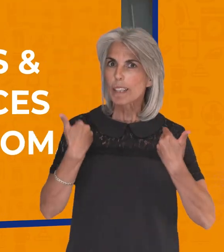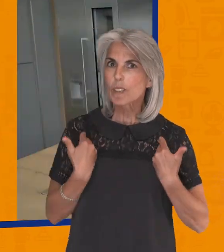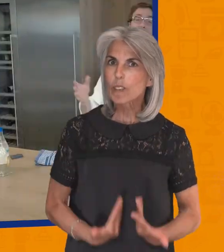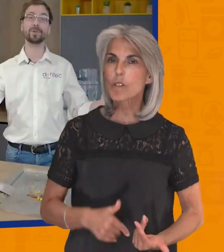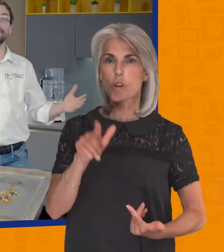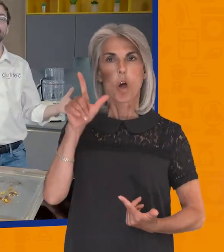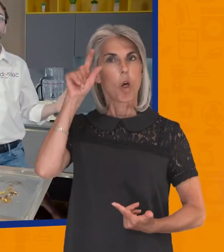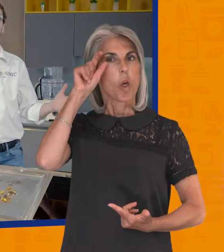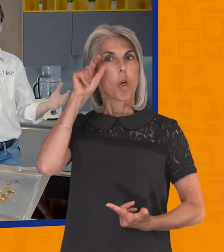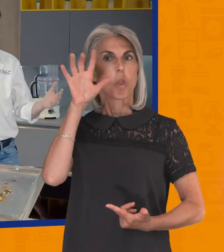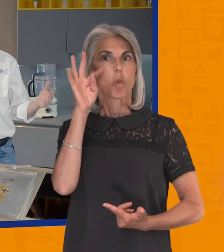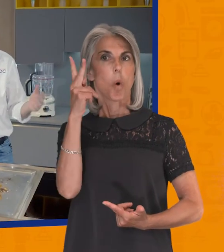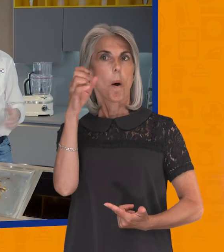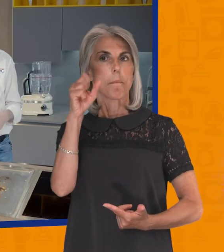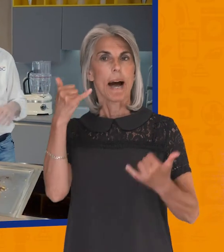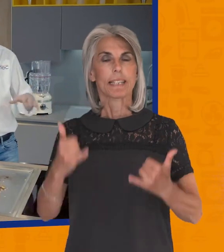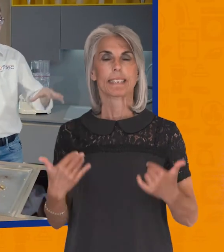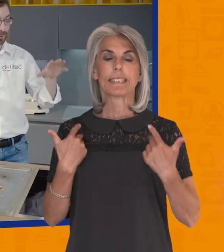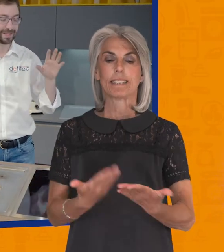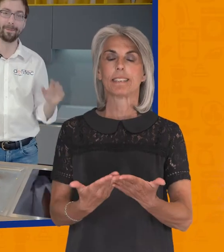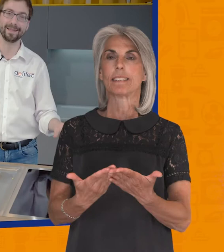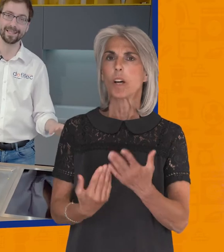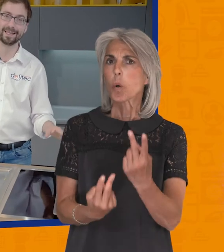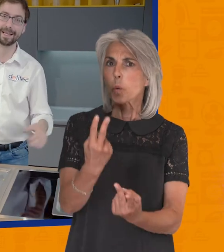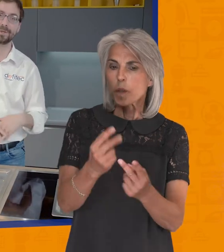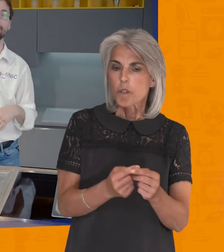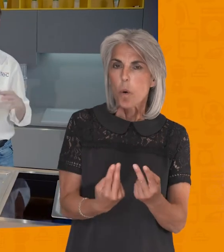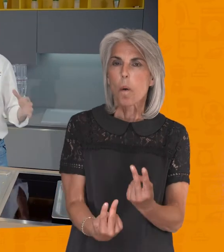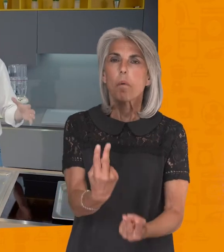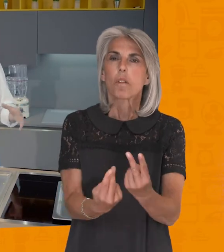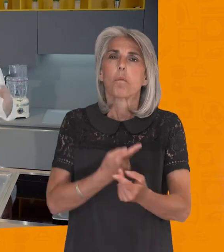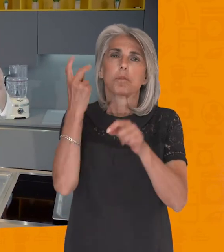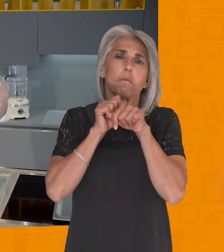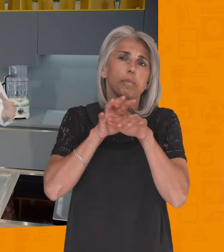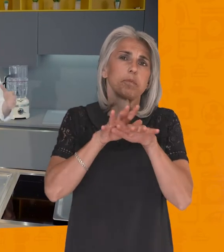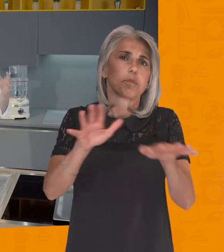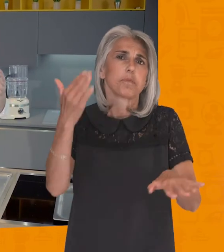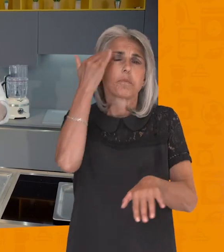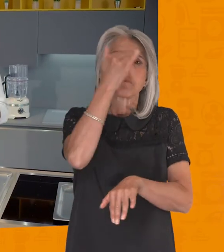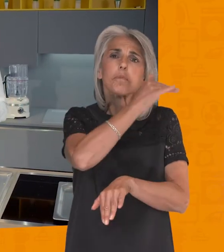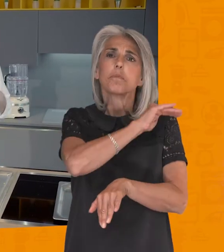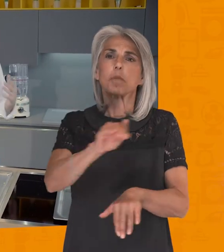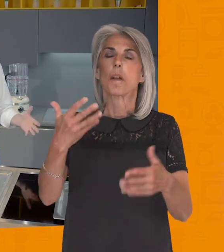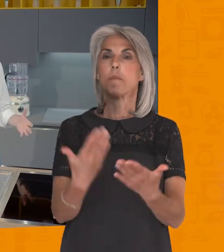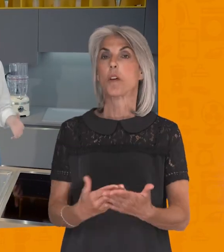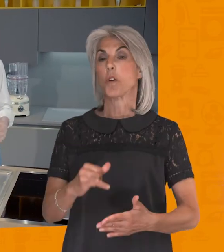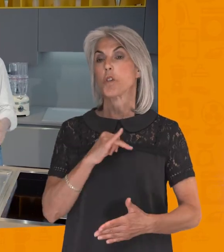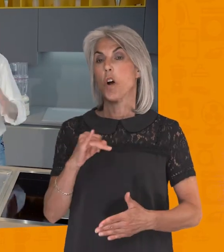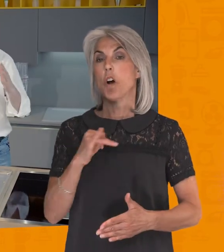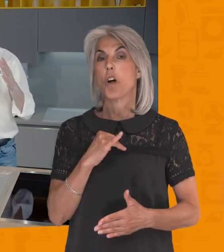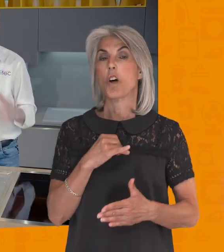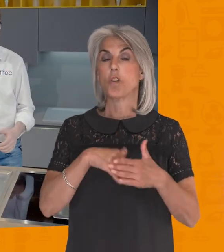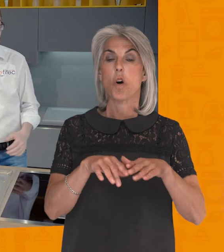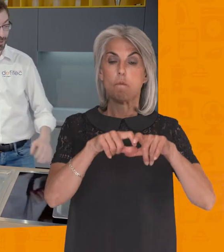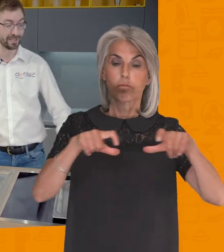Bonjour à toutes et tous, Thomas de chez Defitech. La cuisson au teppanyaki, la cuisson à la plancha, c'est de plus en plus répandu. On